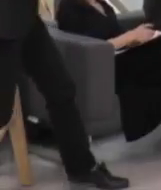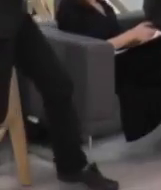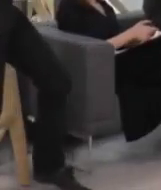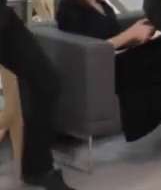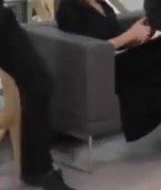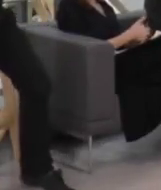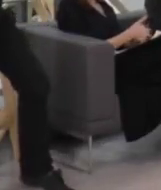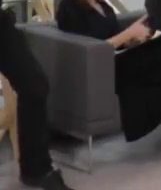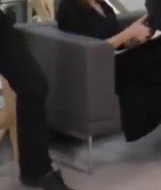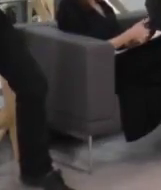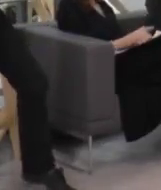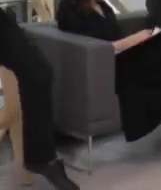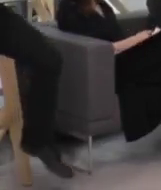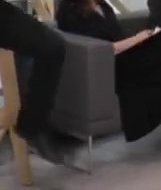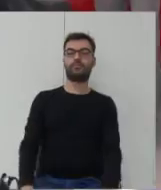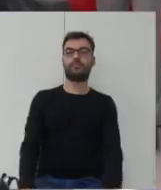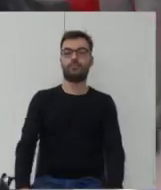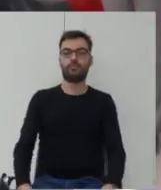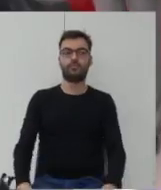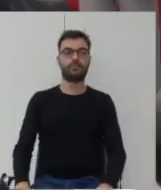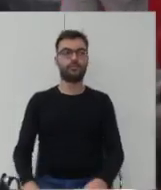boku.